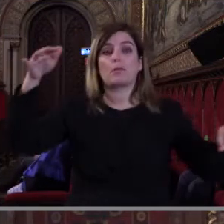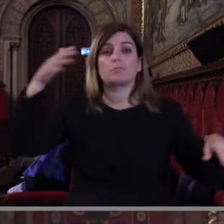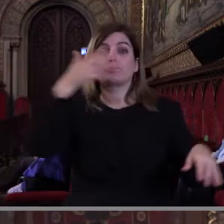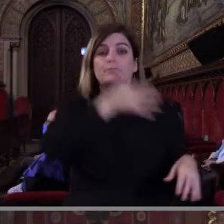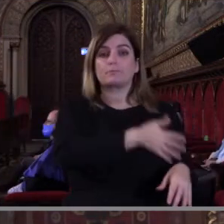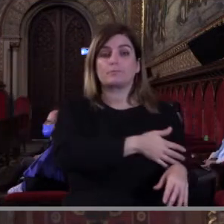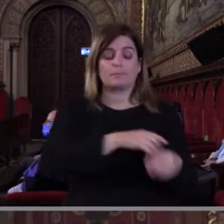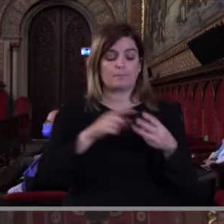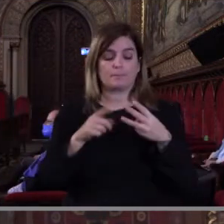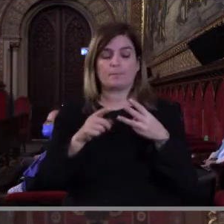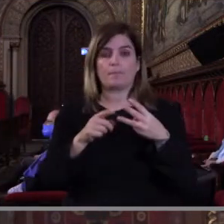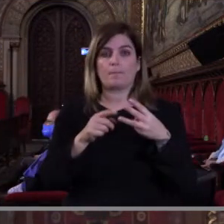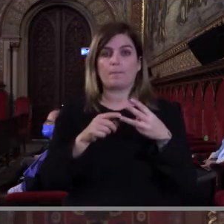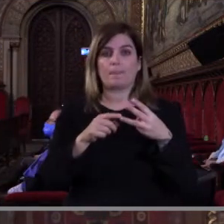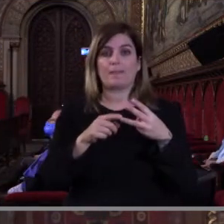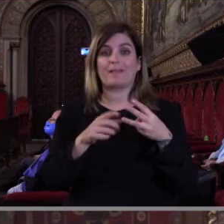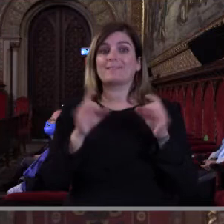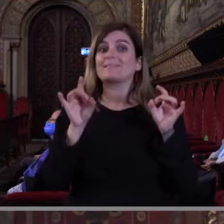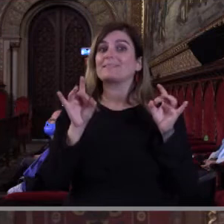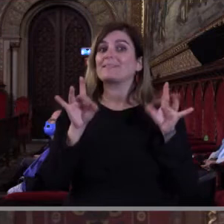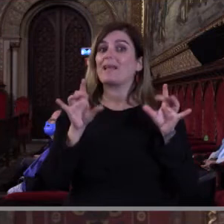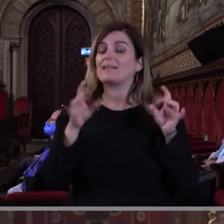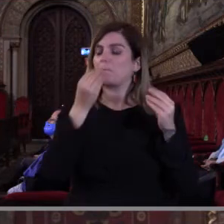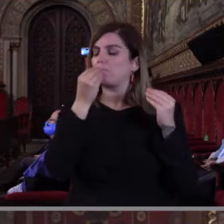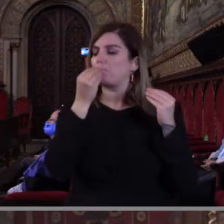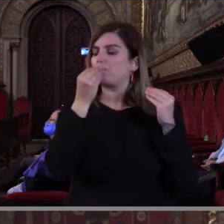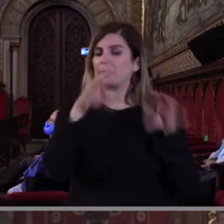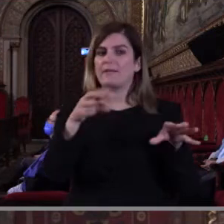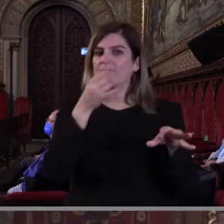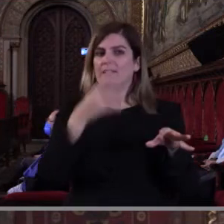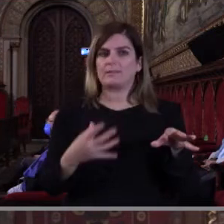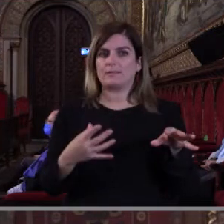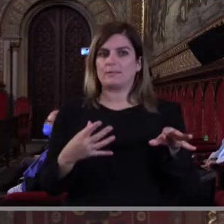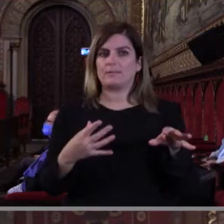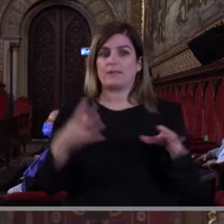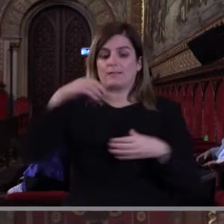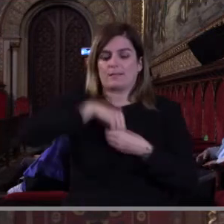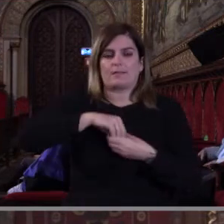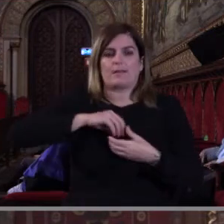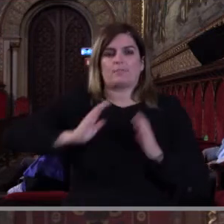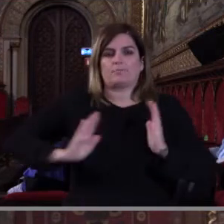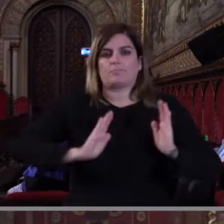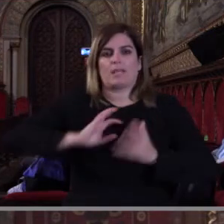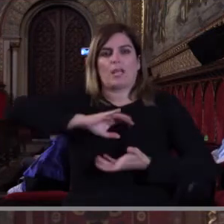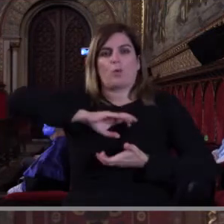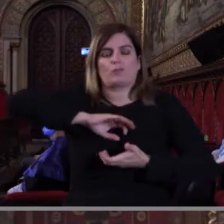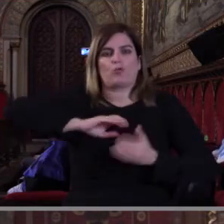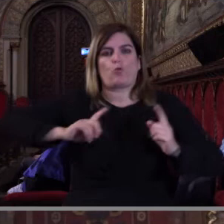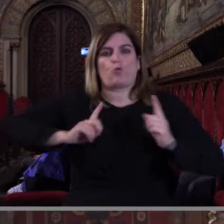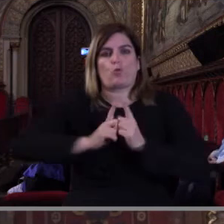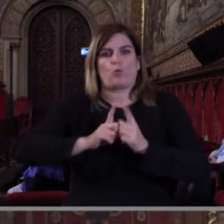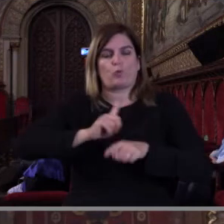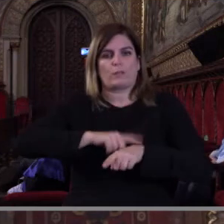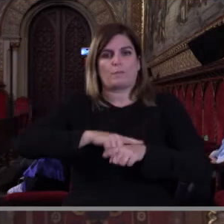El tercer factor és l'alta contagiositat de la malaltia, que presenta un període d'incubació curt i una capacitat de